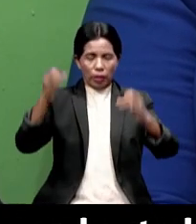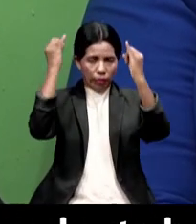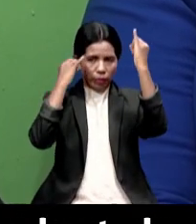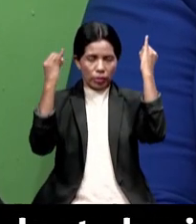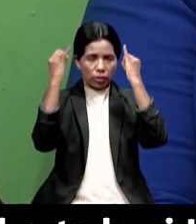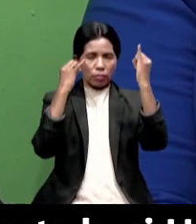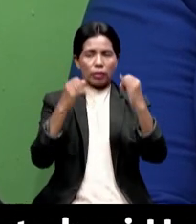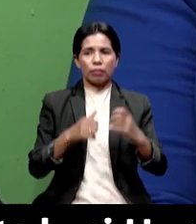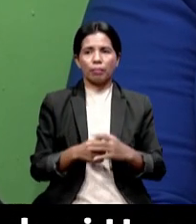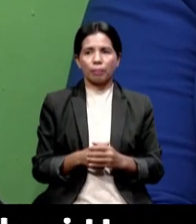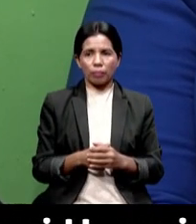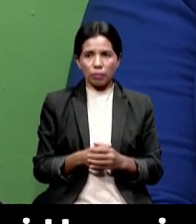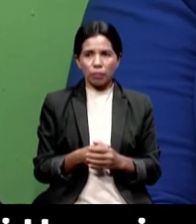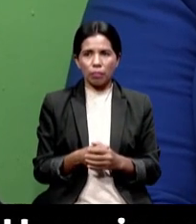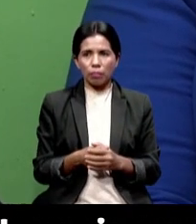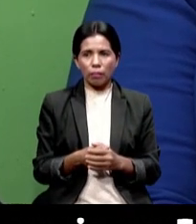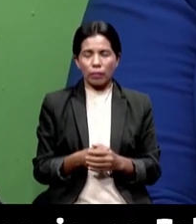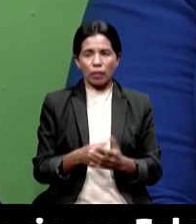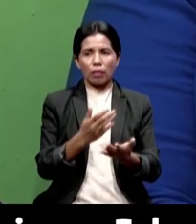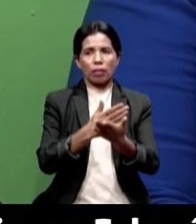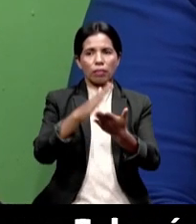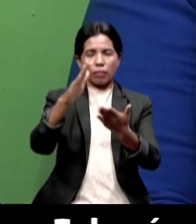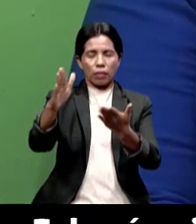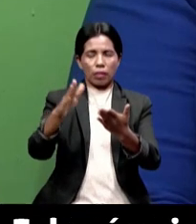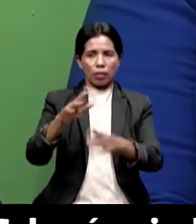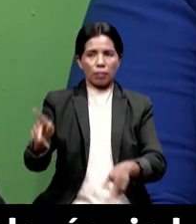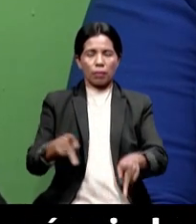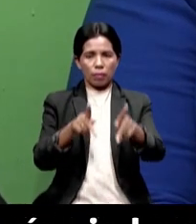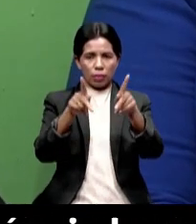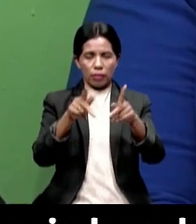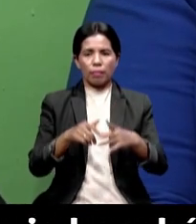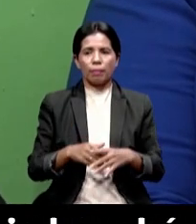informasaun nebe maka espalha baia public